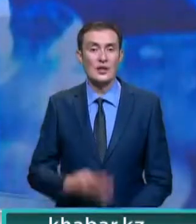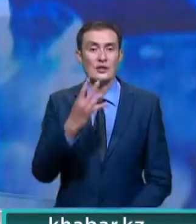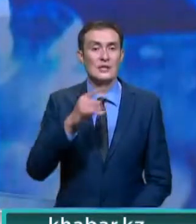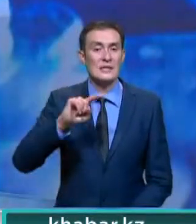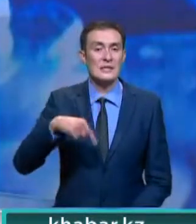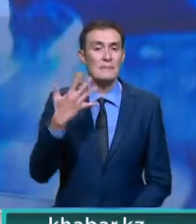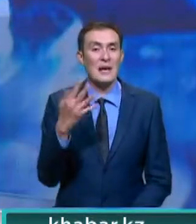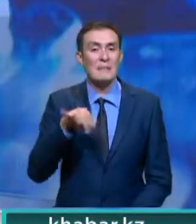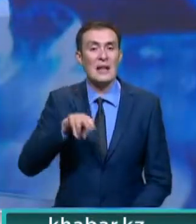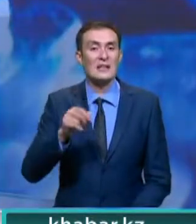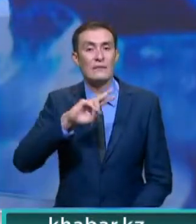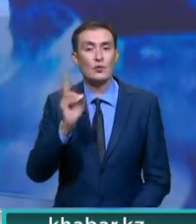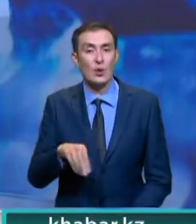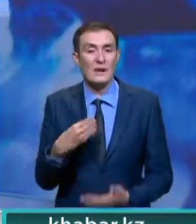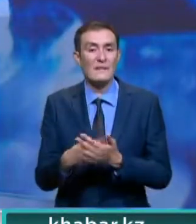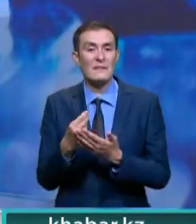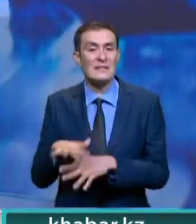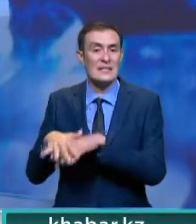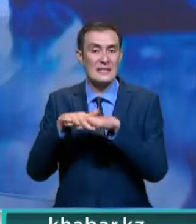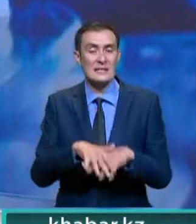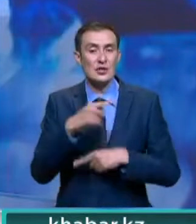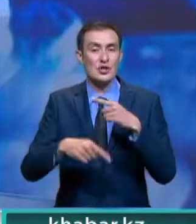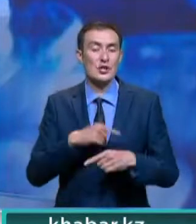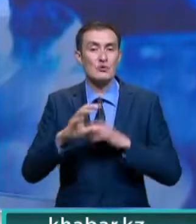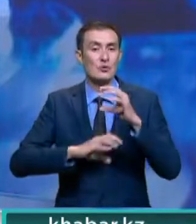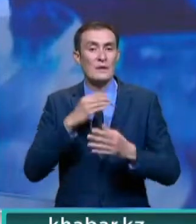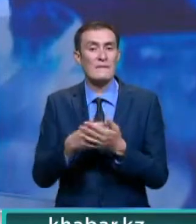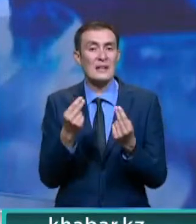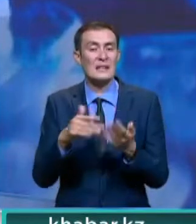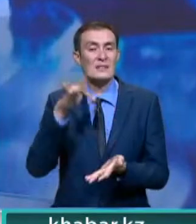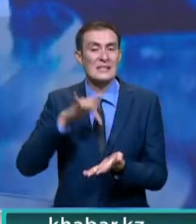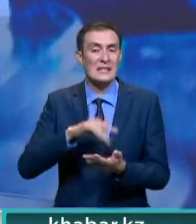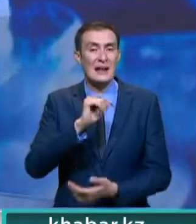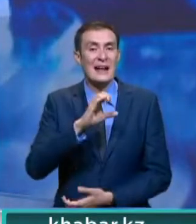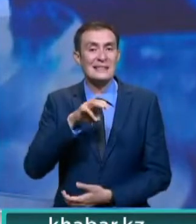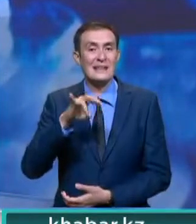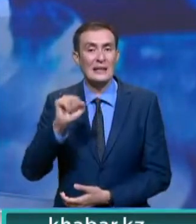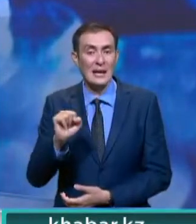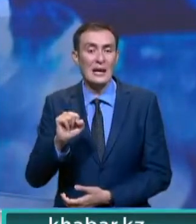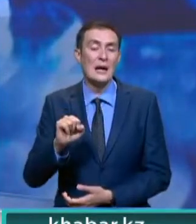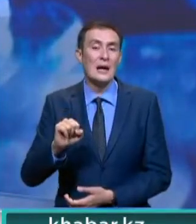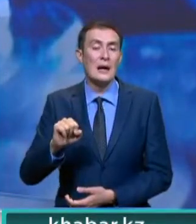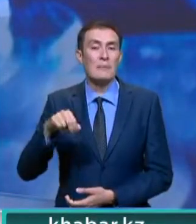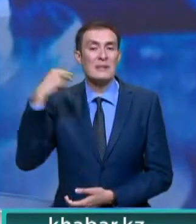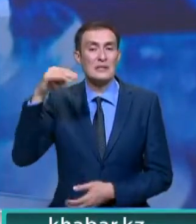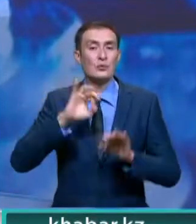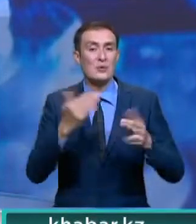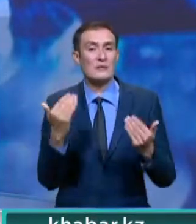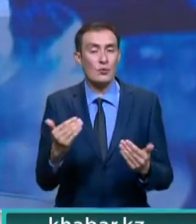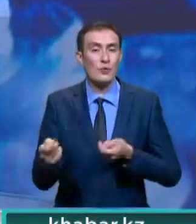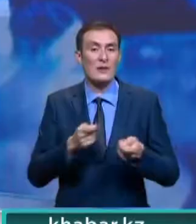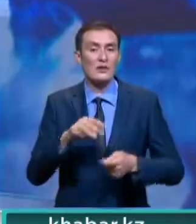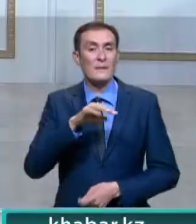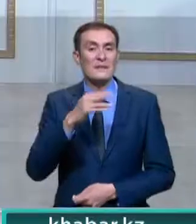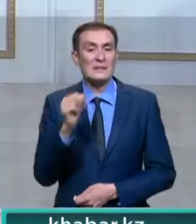4,5 миллиарда долларов инвестиций привлечено через Международный финансовый центр «Астана». Президенту рассказал сегодня